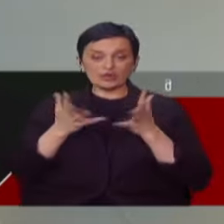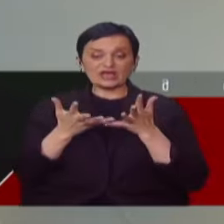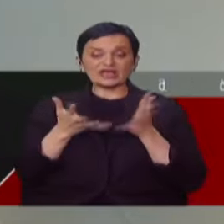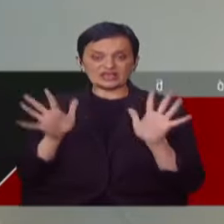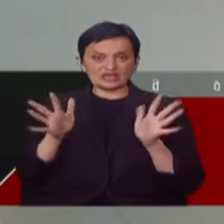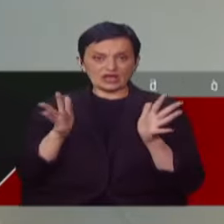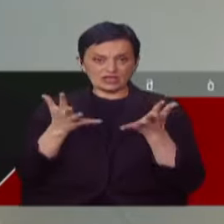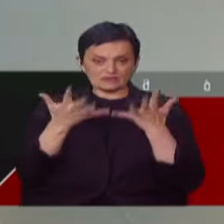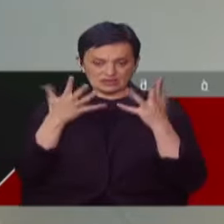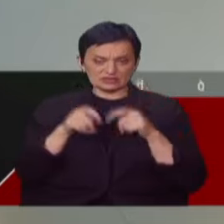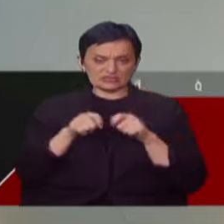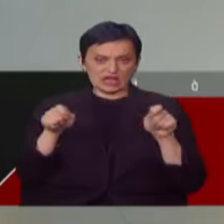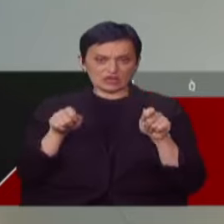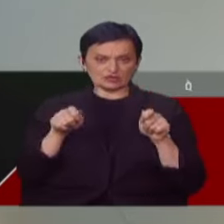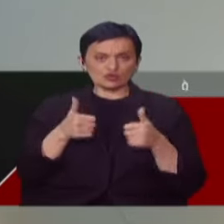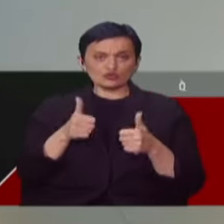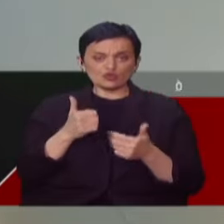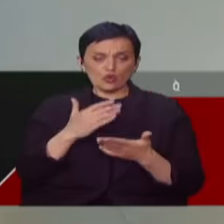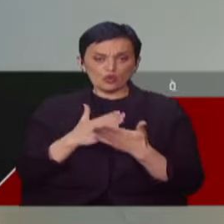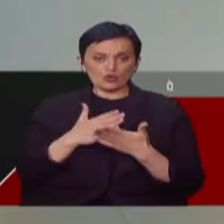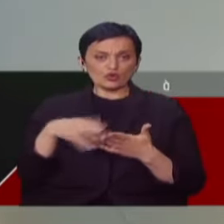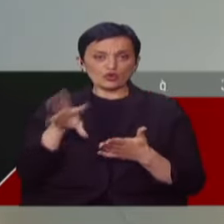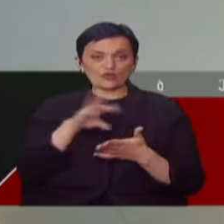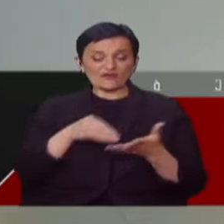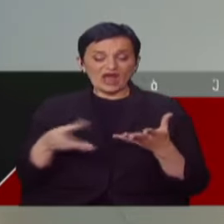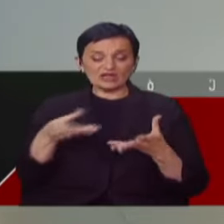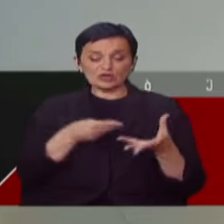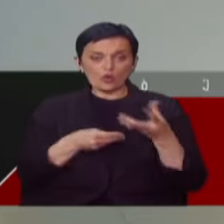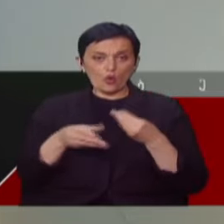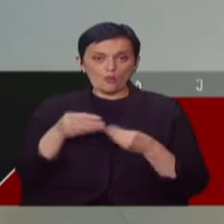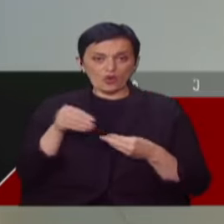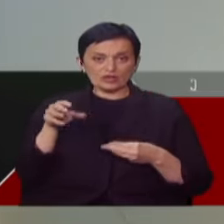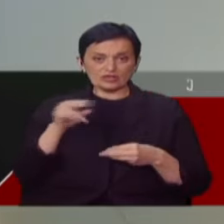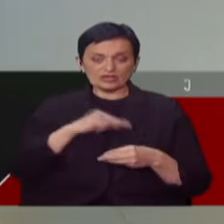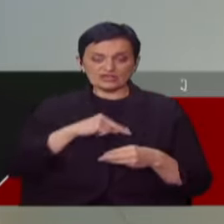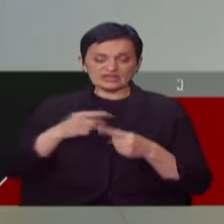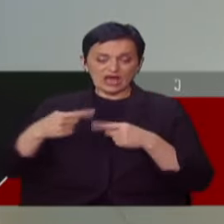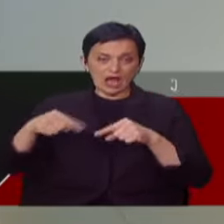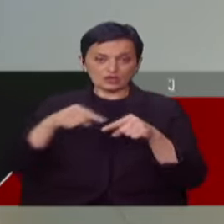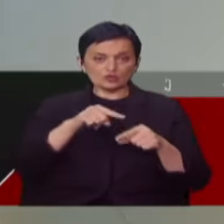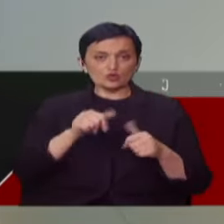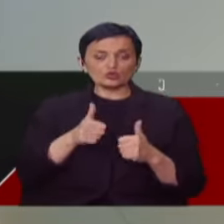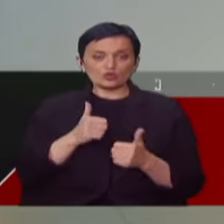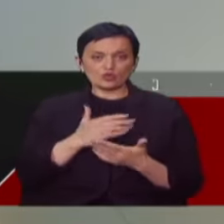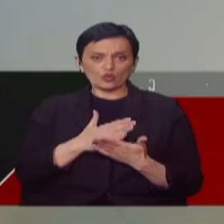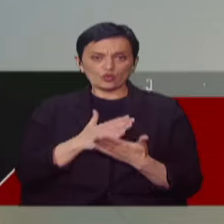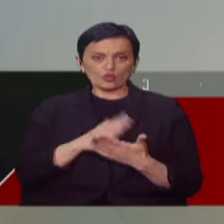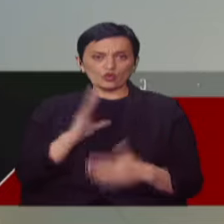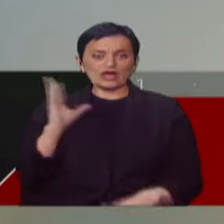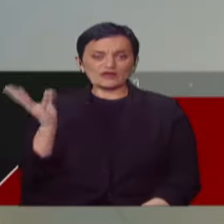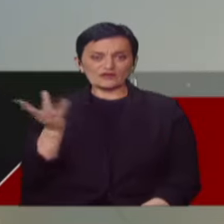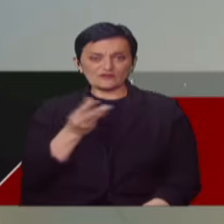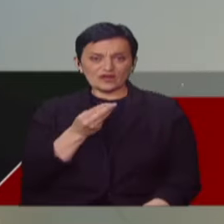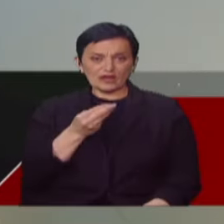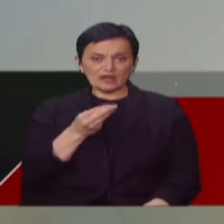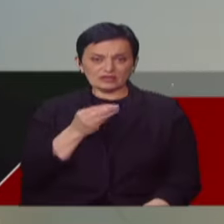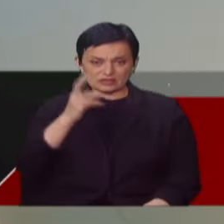საჯარო, ისეთივე როგორიც ყველა კომერციული დაწესებულების და ისეთივე როგორიც ყველა